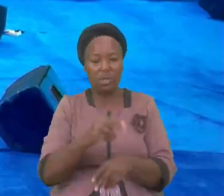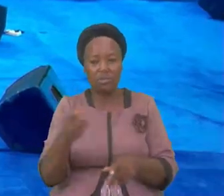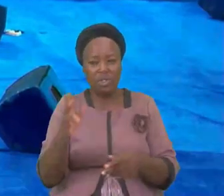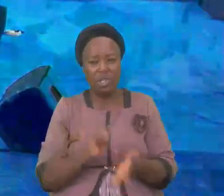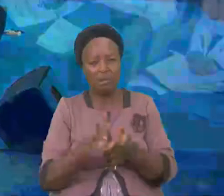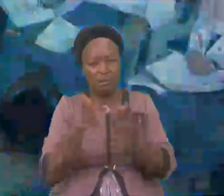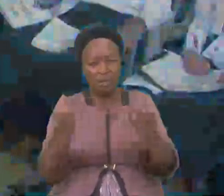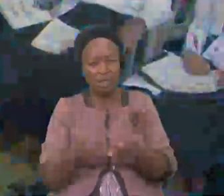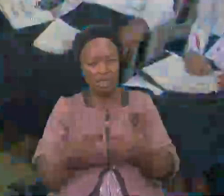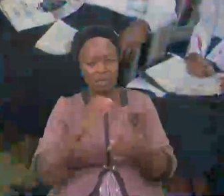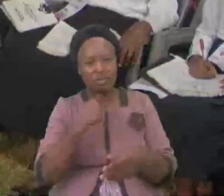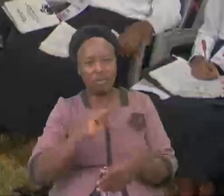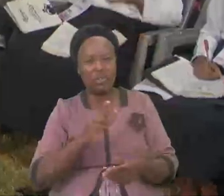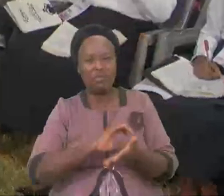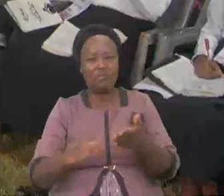verset 4,